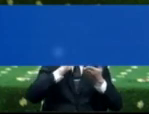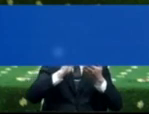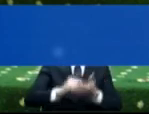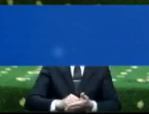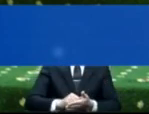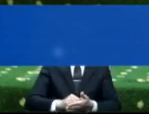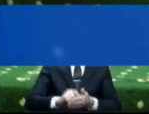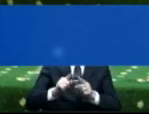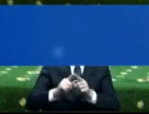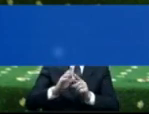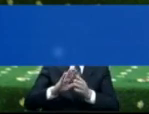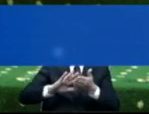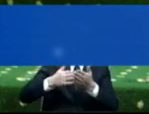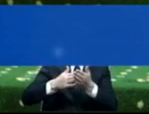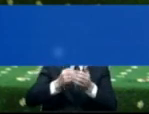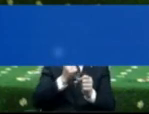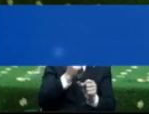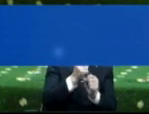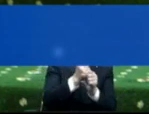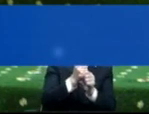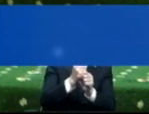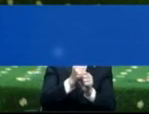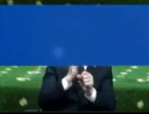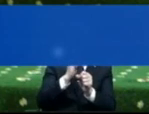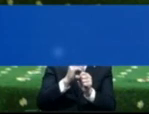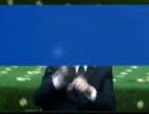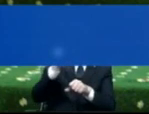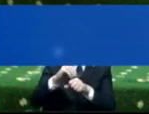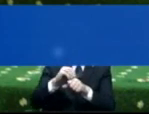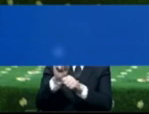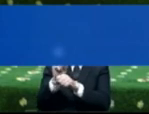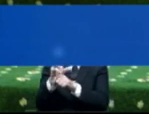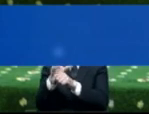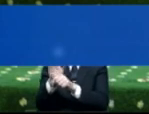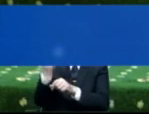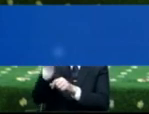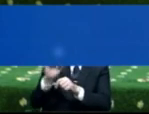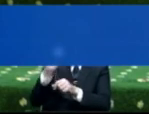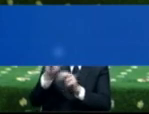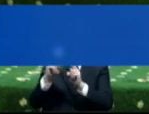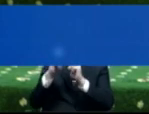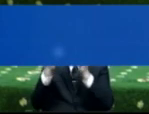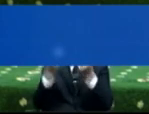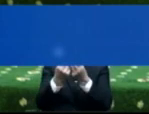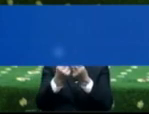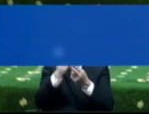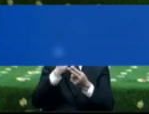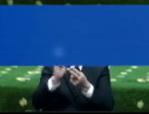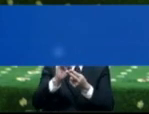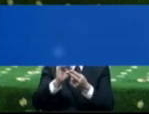واللي احنا منكبين عليها، ولكن حتى في الخارج كنتمنى لا بغينا